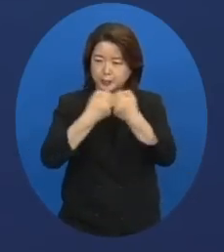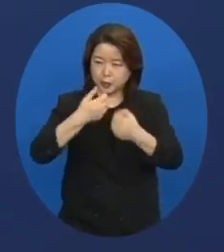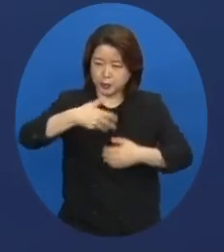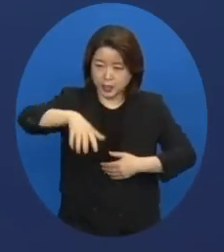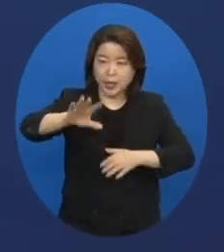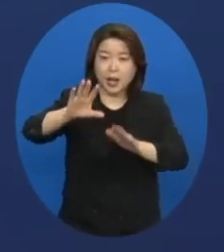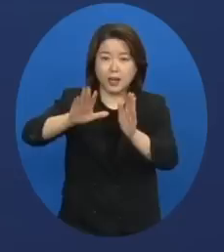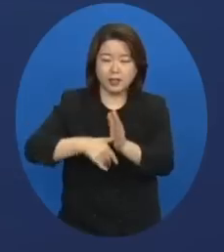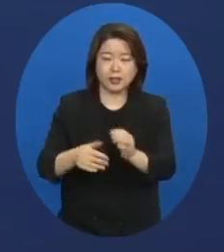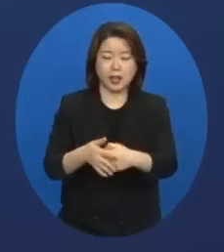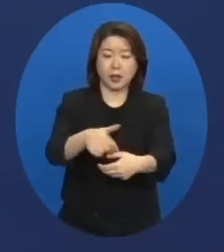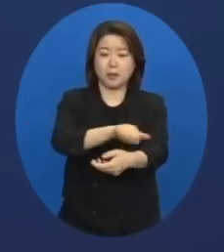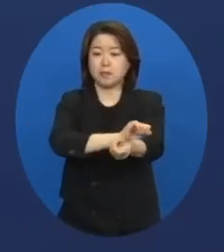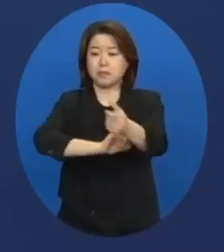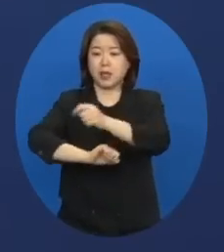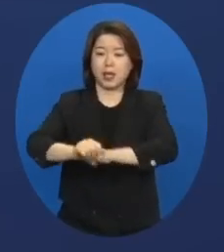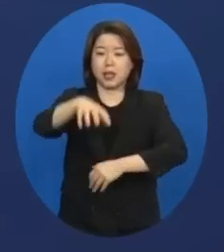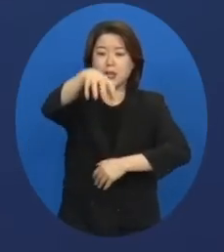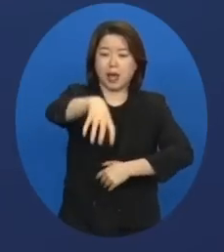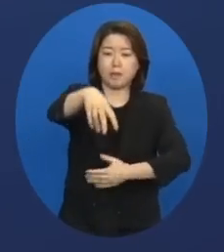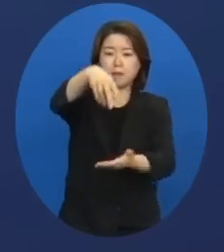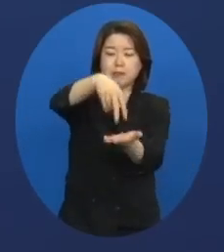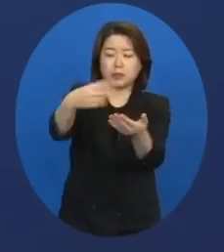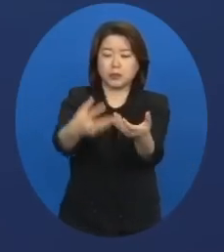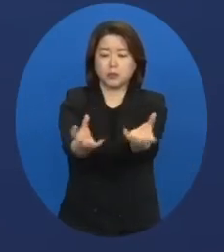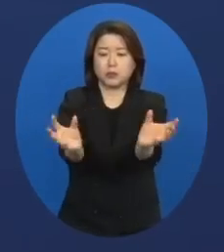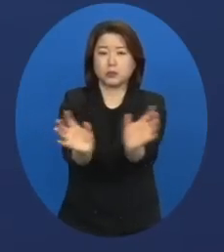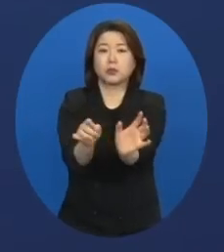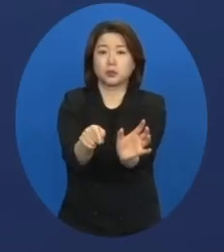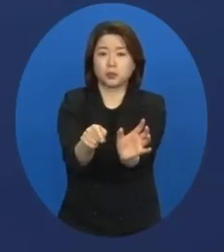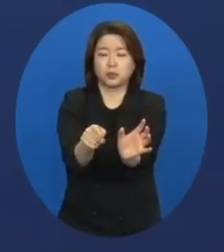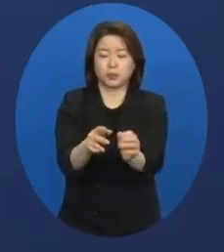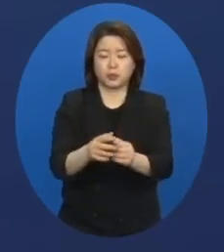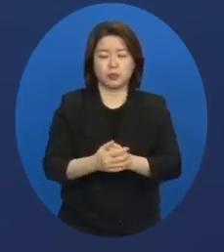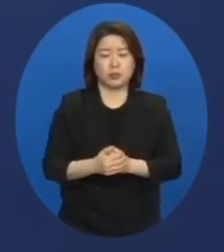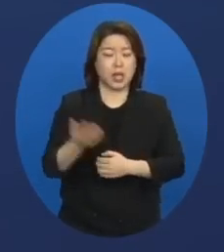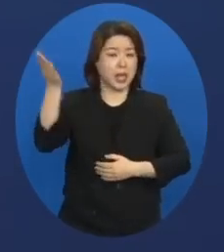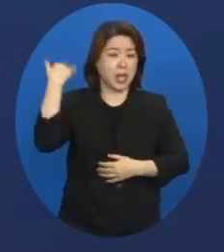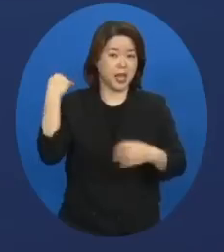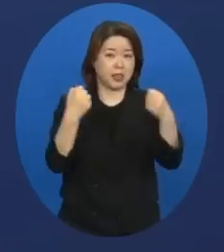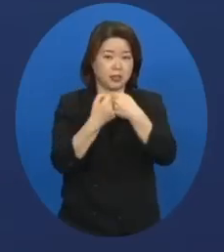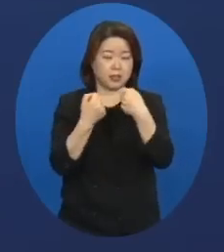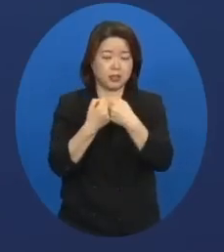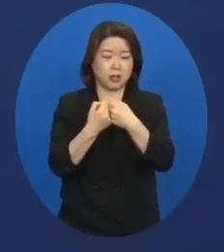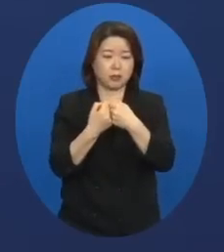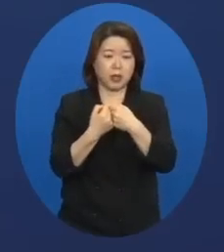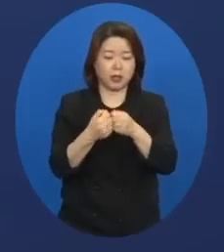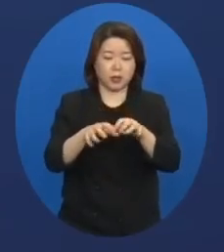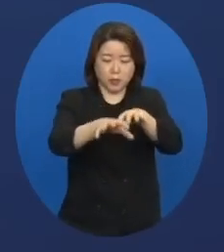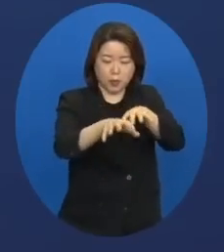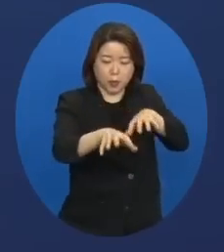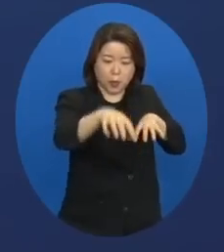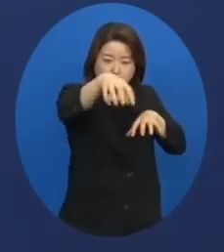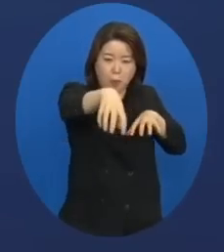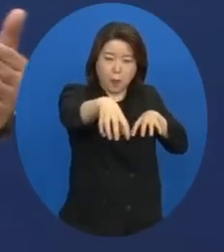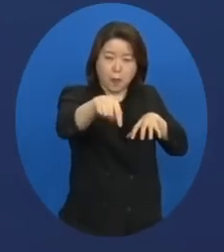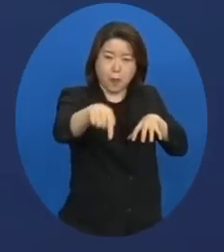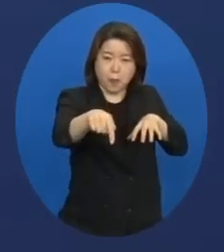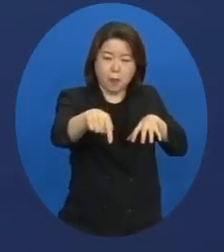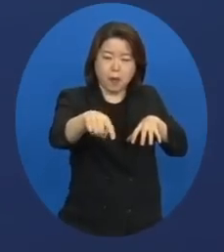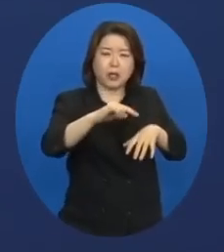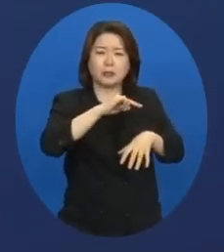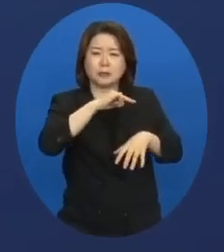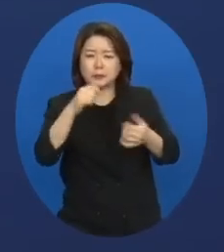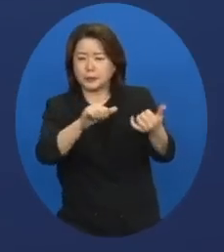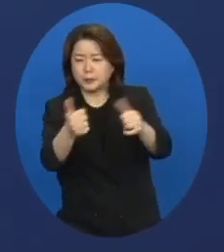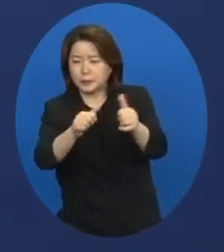맨 앞장 선두에 섭니다. 그 당시의 전쟁은 맨 앞에 서는 사람이 희생이 가장